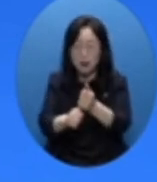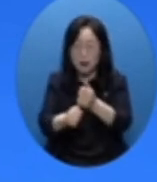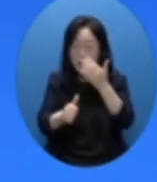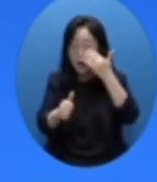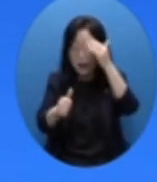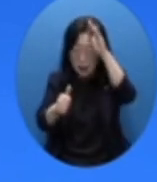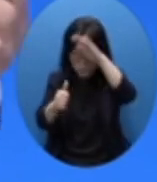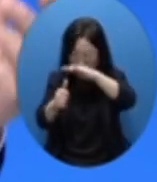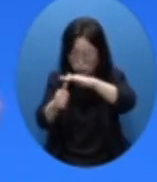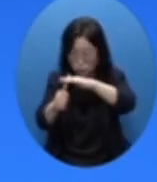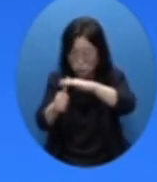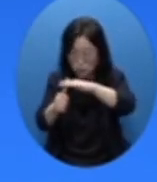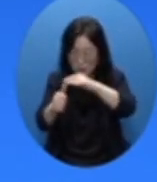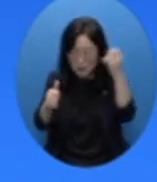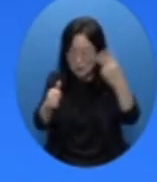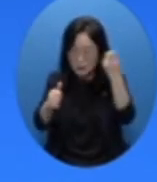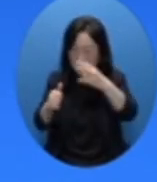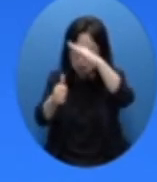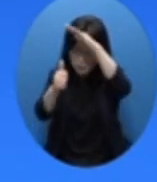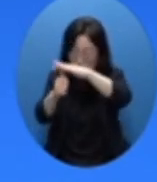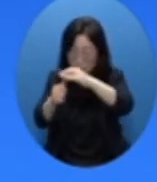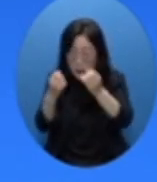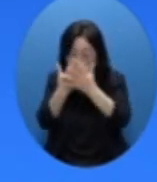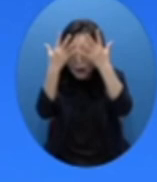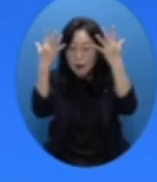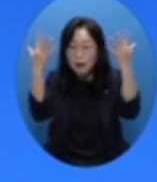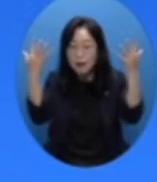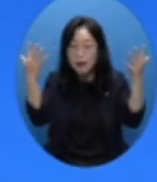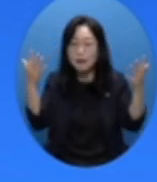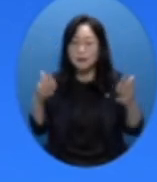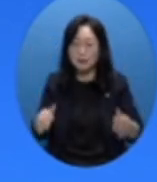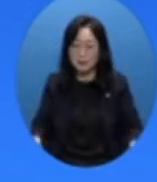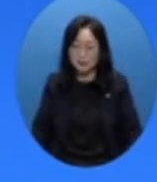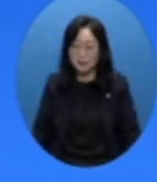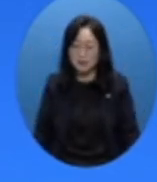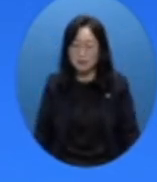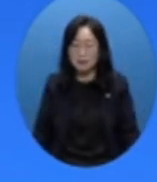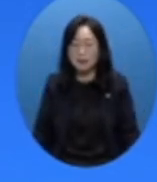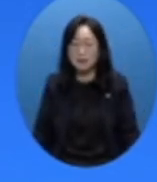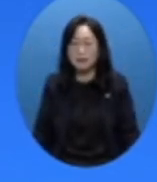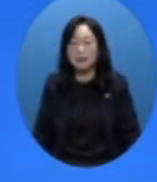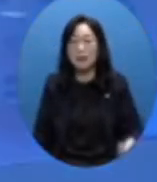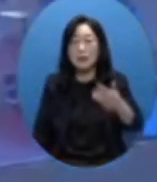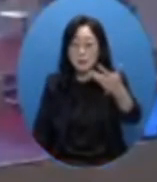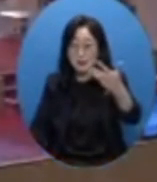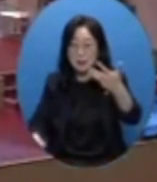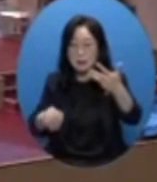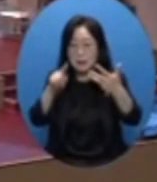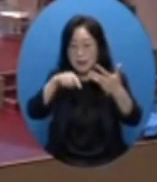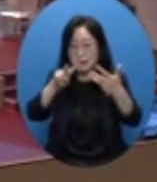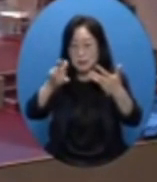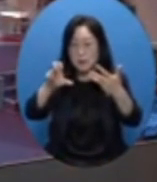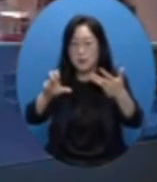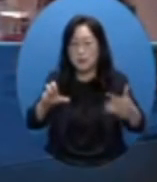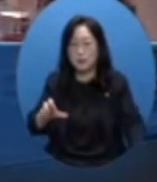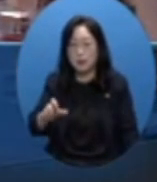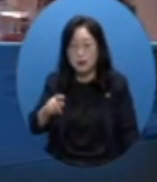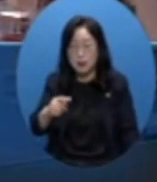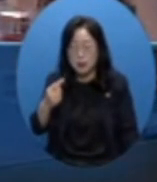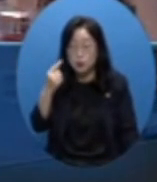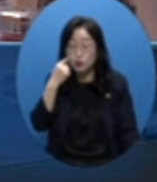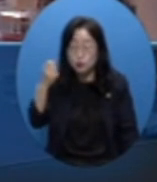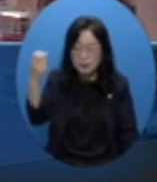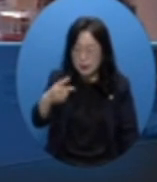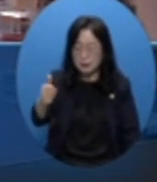할 때 모두 뜻을 밝히 보게 되었습니다 그래서 8절 팔짱 25 들려왔지만 습니다 이의구 논의 다시